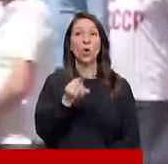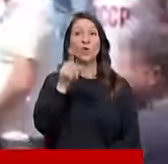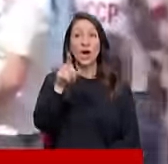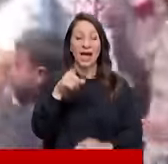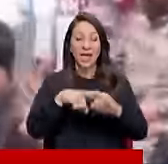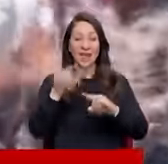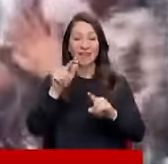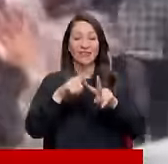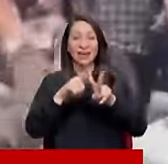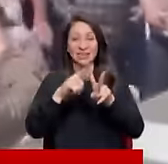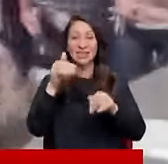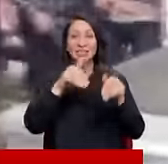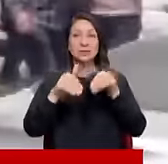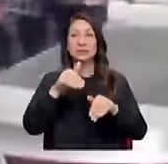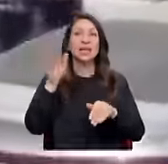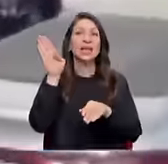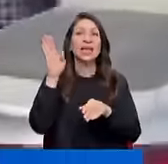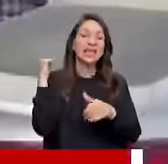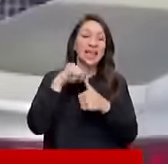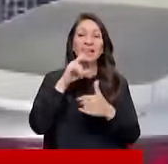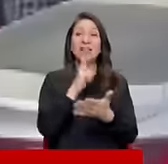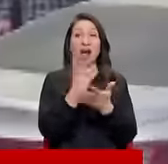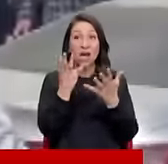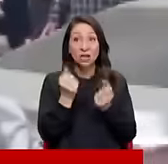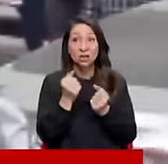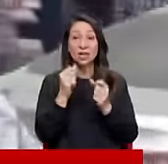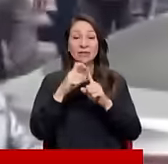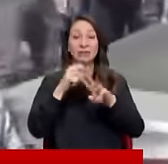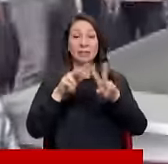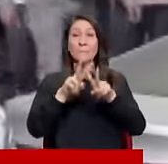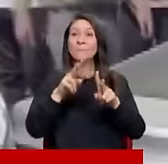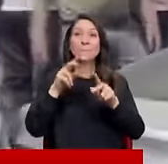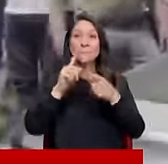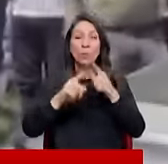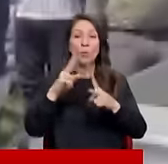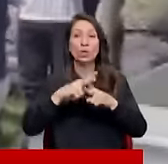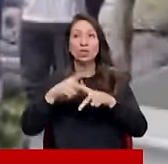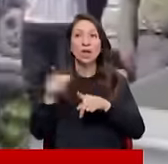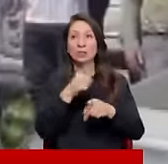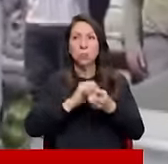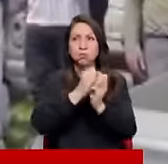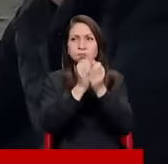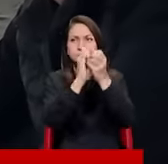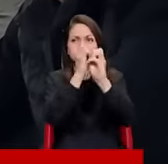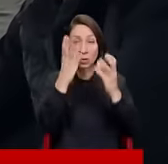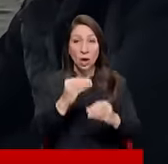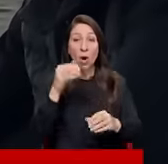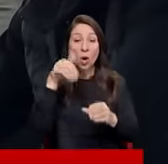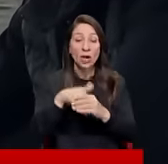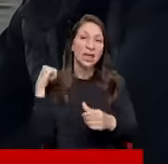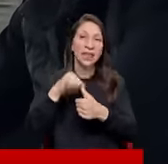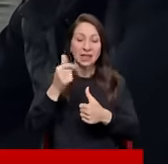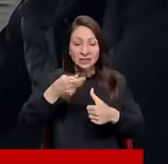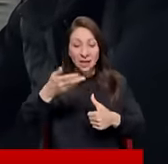Şanlıurfa'nın Hilvan ilçesinde de seçimin yenilenmesi kararı alınınca DEM Partililerle polis arasında gerginlik yaşandı. Oyların